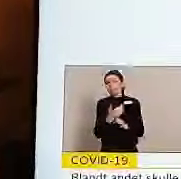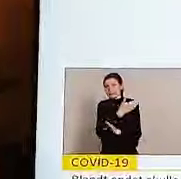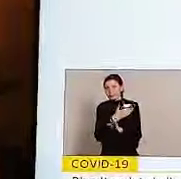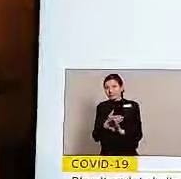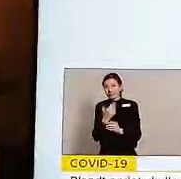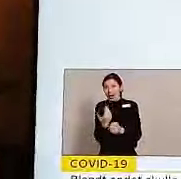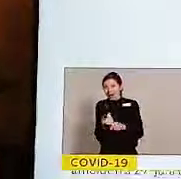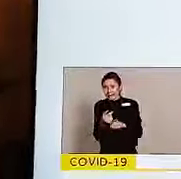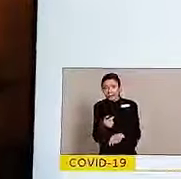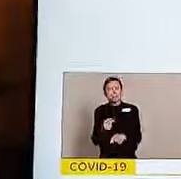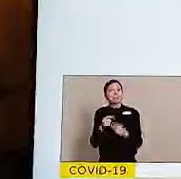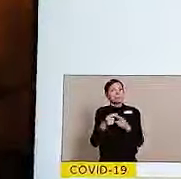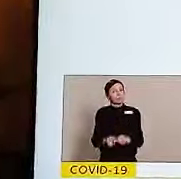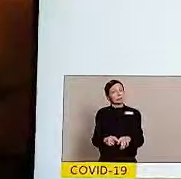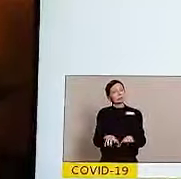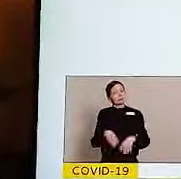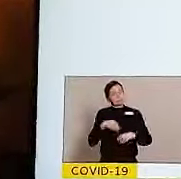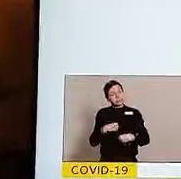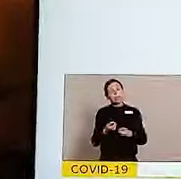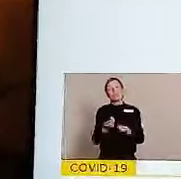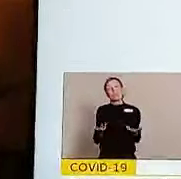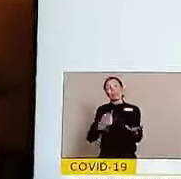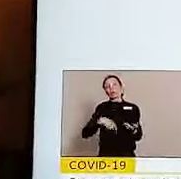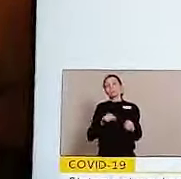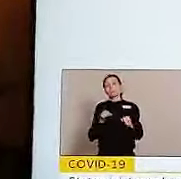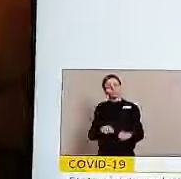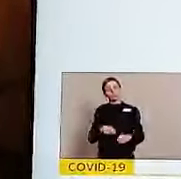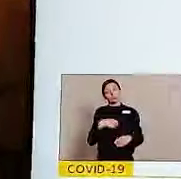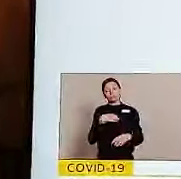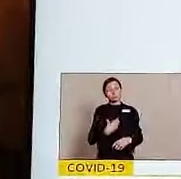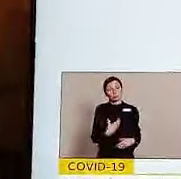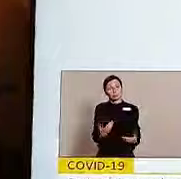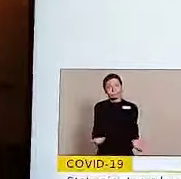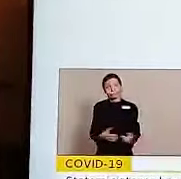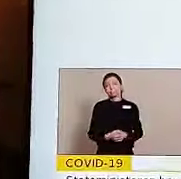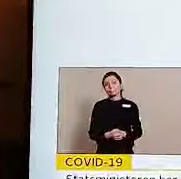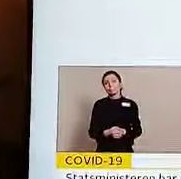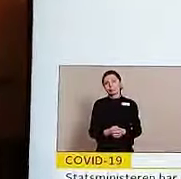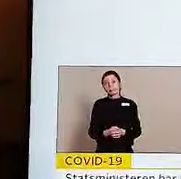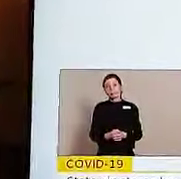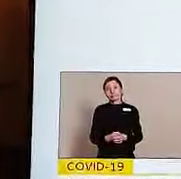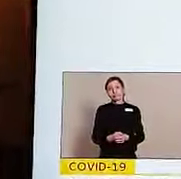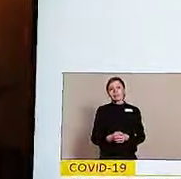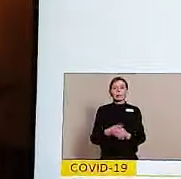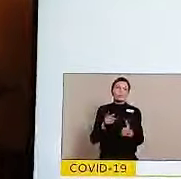ترجمة سريعة بهذا المؤتمر الهام